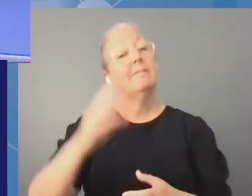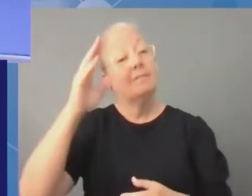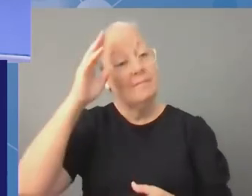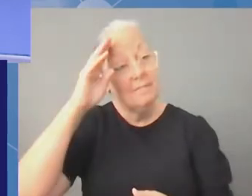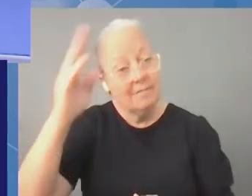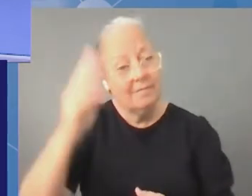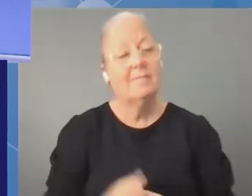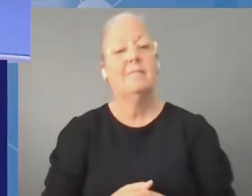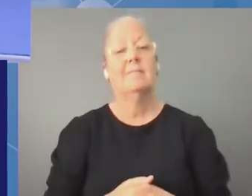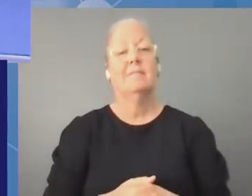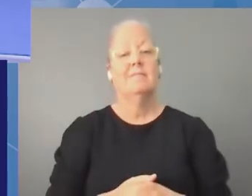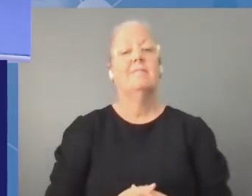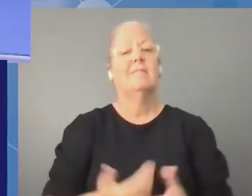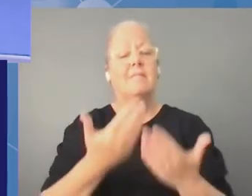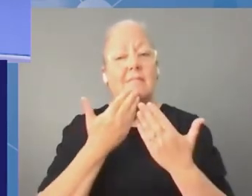大家好，